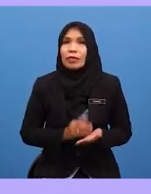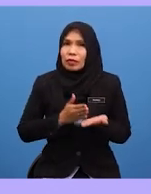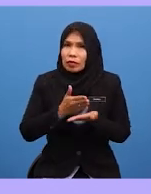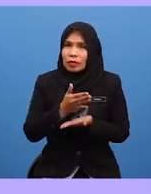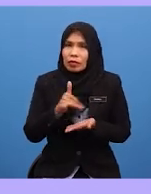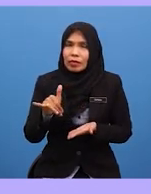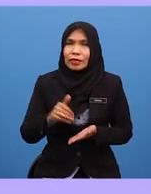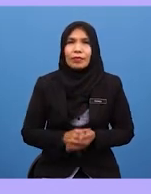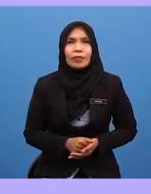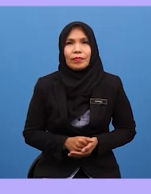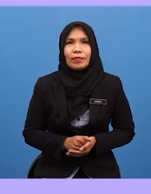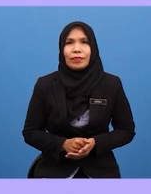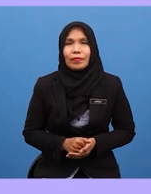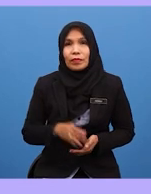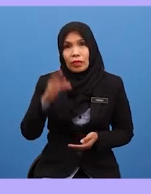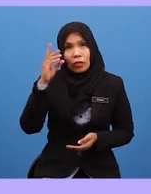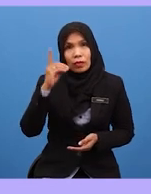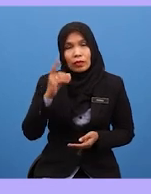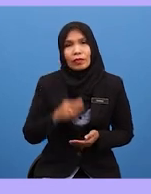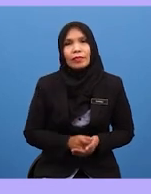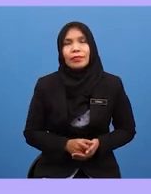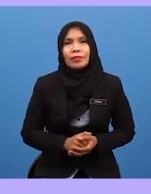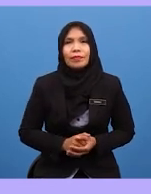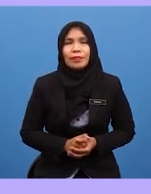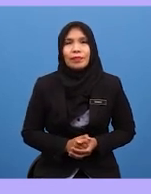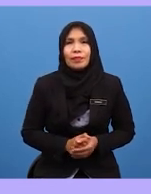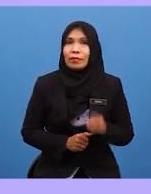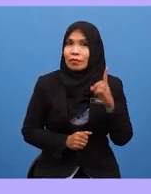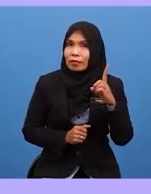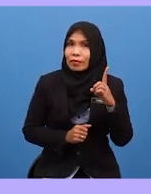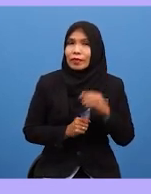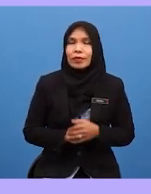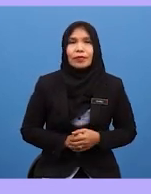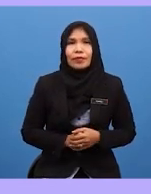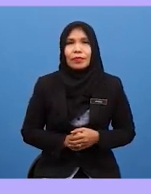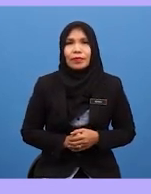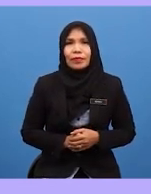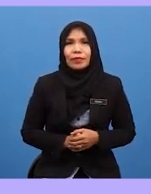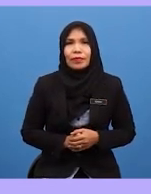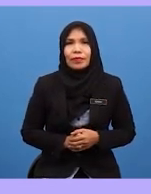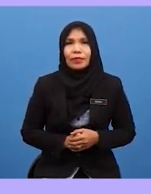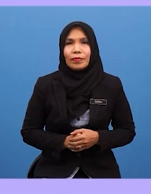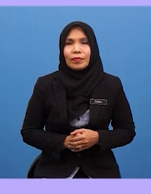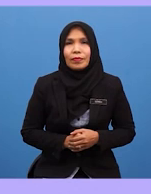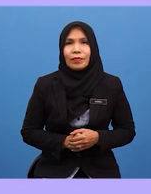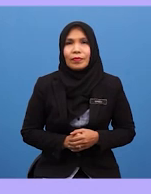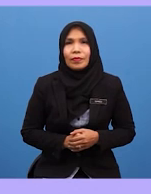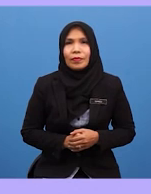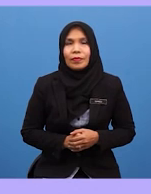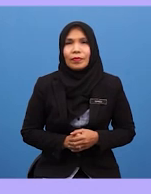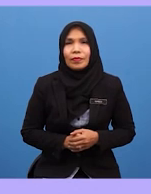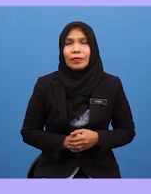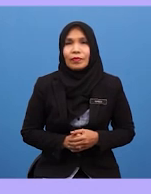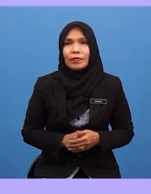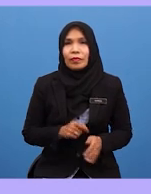Seterusnya, fasa dewasa, D. Lazimnya, merangkumi tempoh